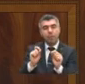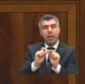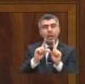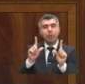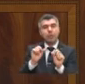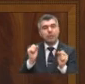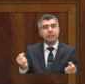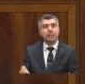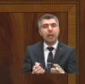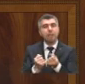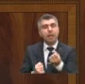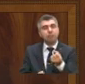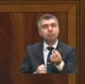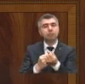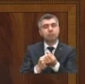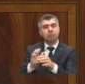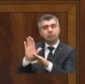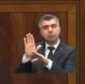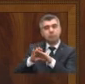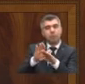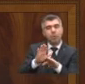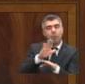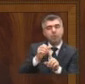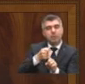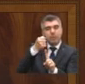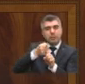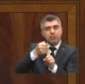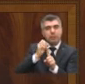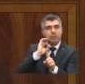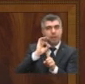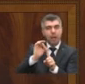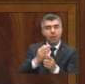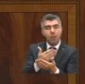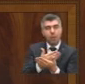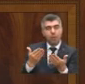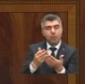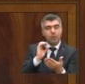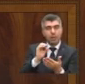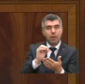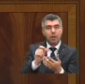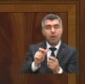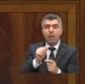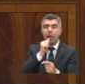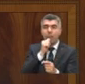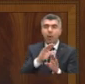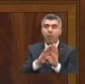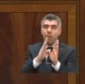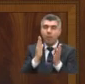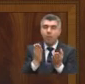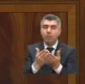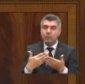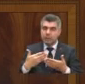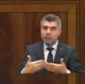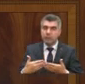الجديد الذي دعا إلى إصلاح القطاع وتعزيز الشفافية بشأن تكلفة الموارد المائية في كل مرحلة من